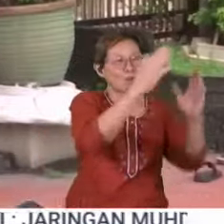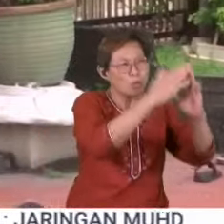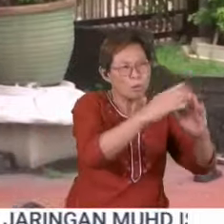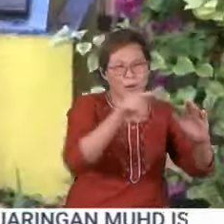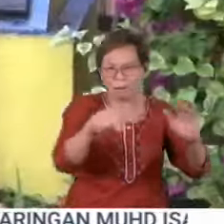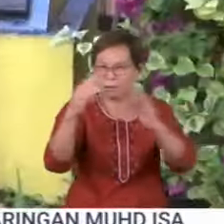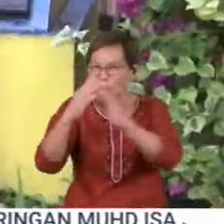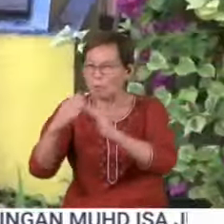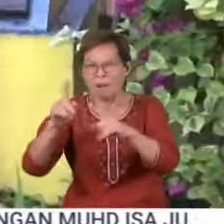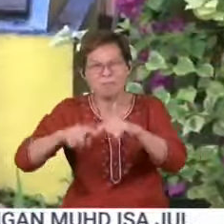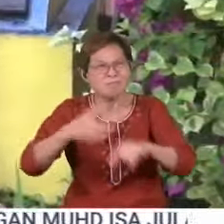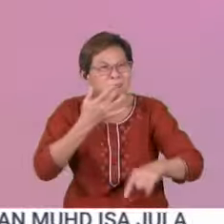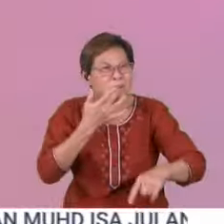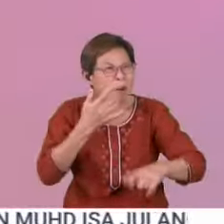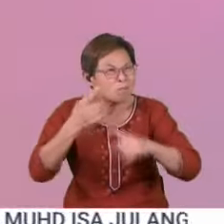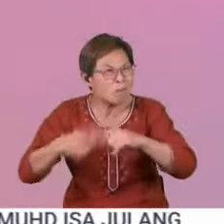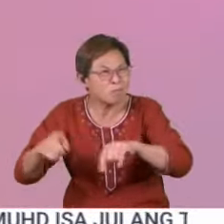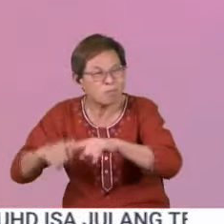dia.